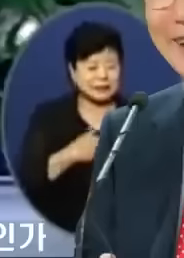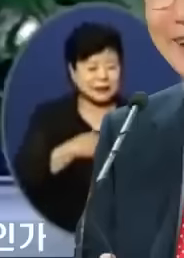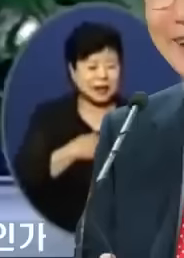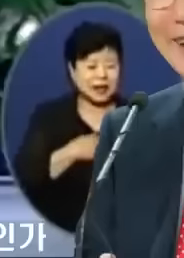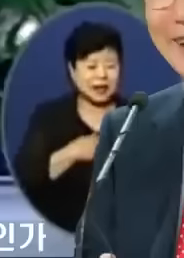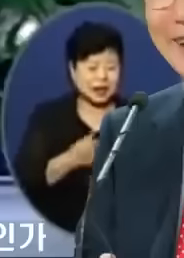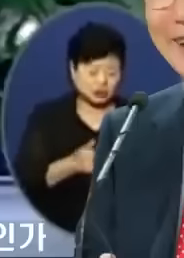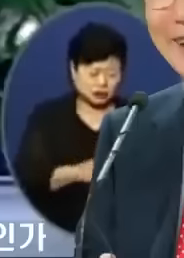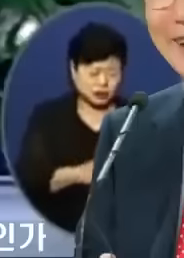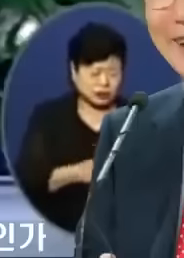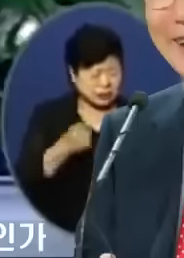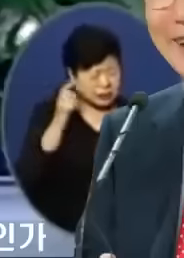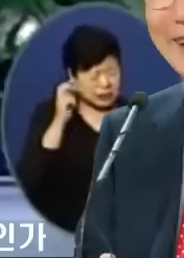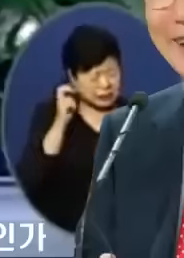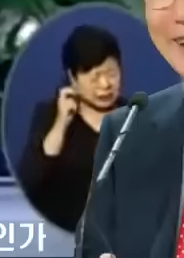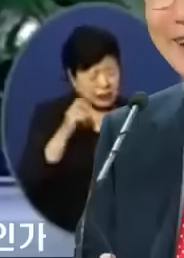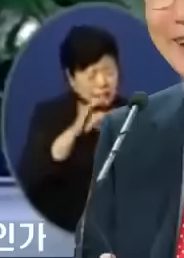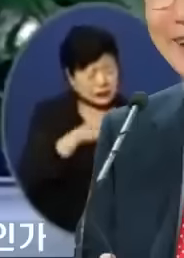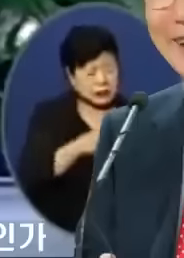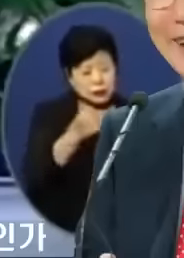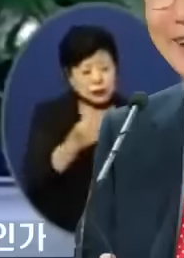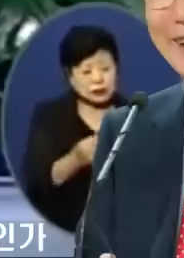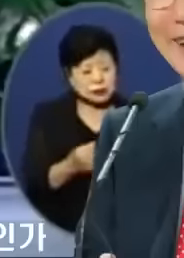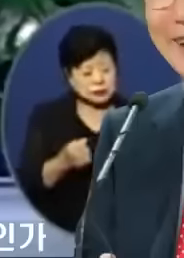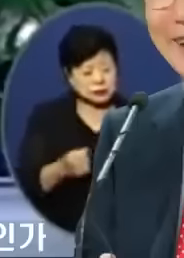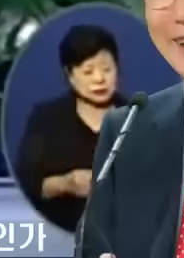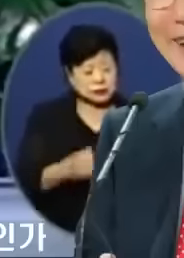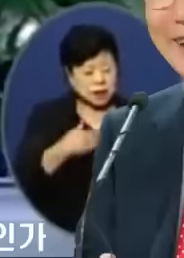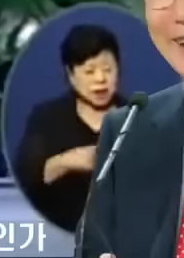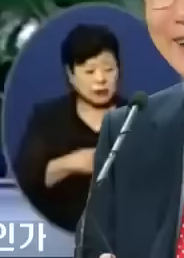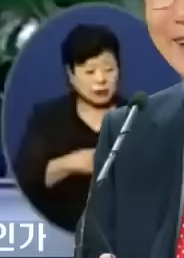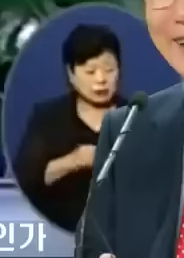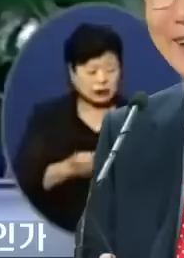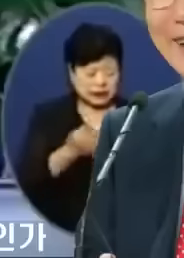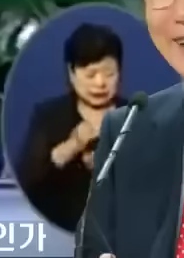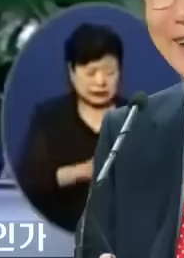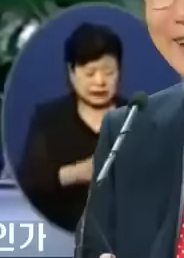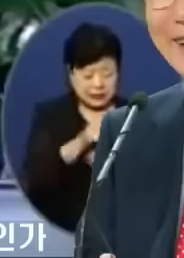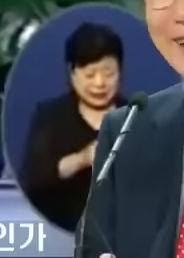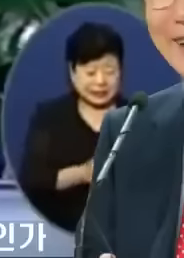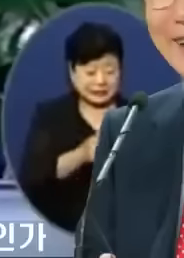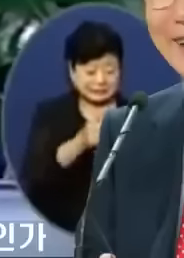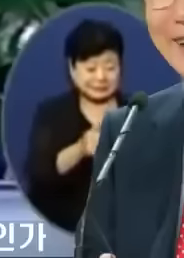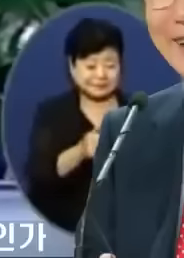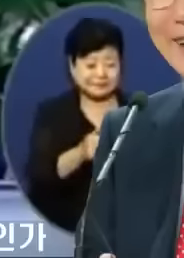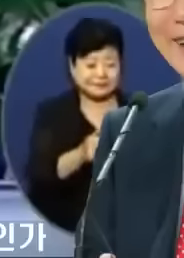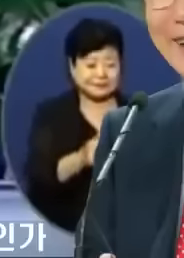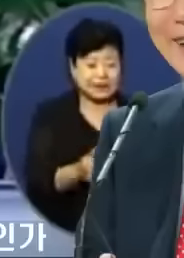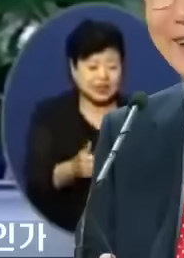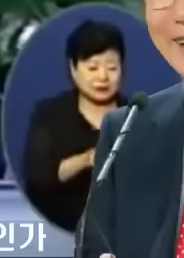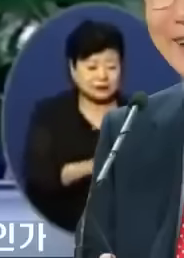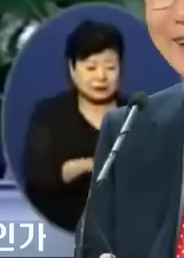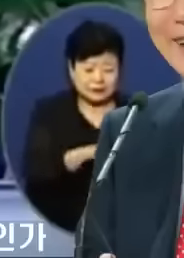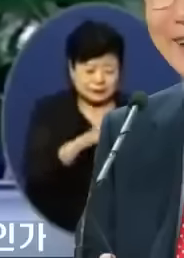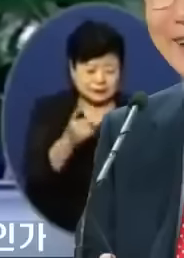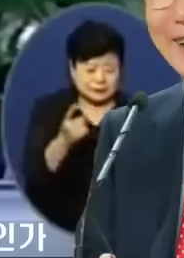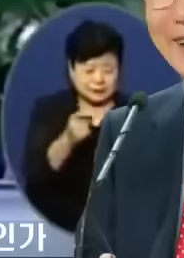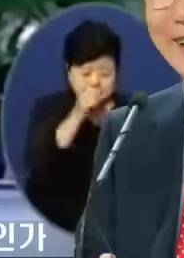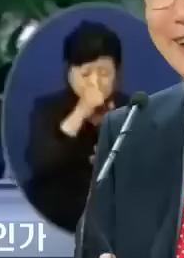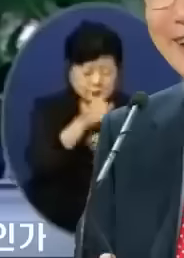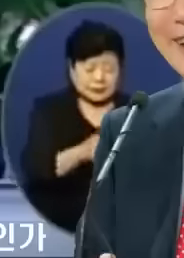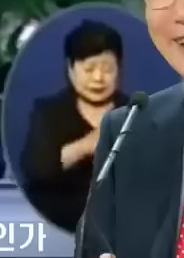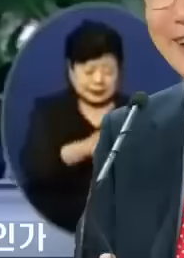날 죽이려고 한다고 잘못 해석하면 큰일 나는 것입니다. 하나님은 죽고 깨어나도